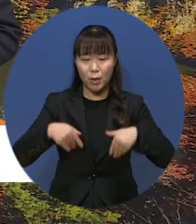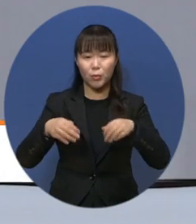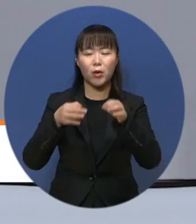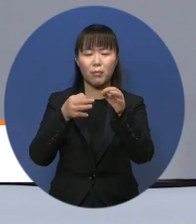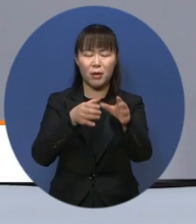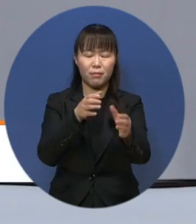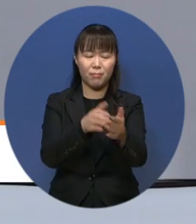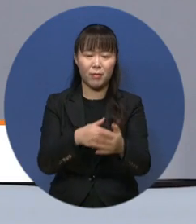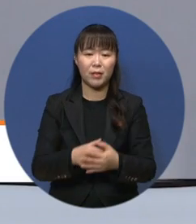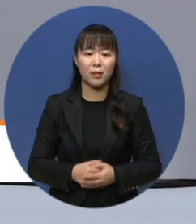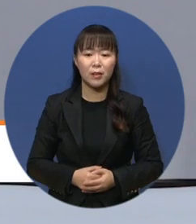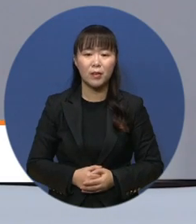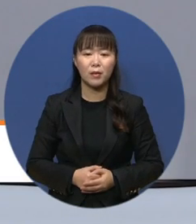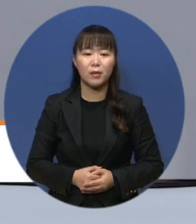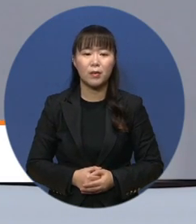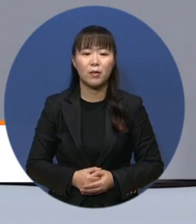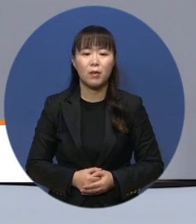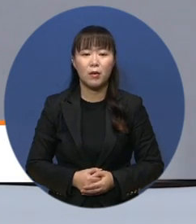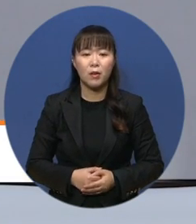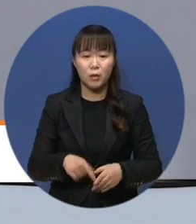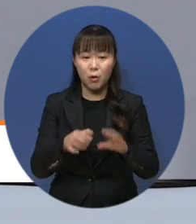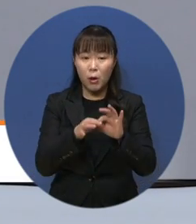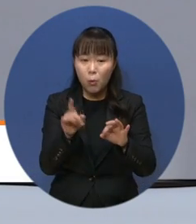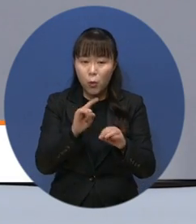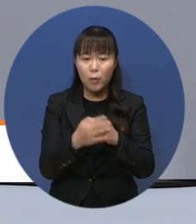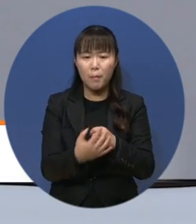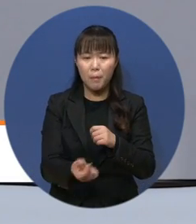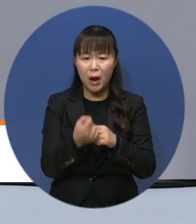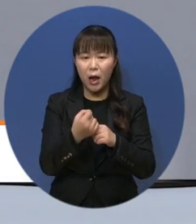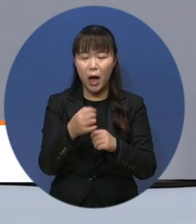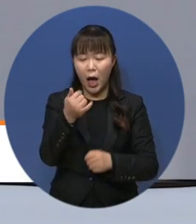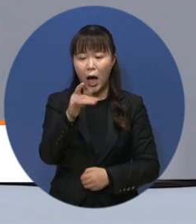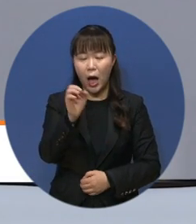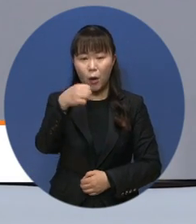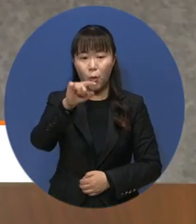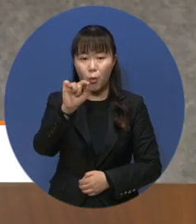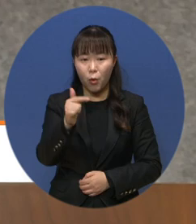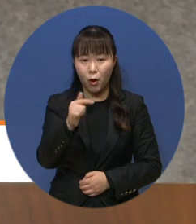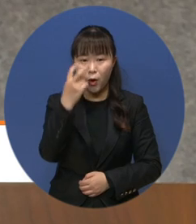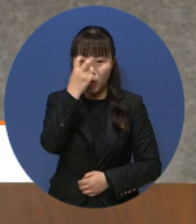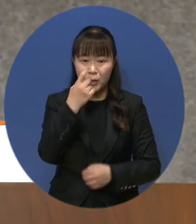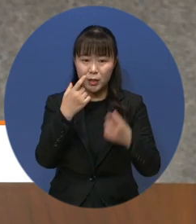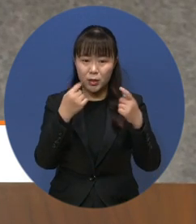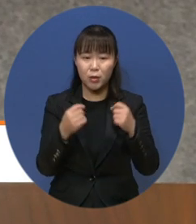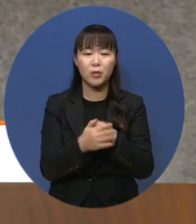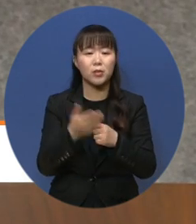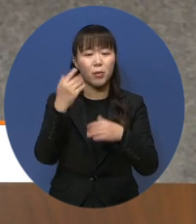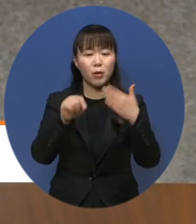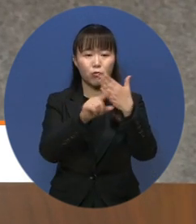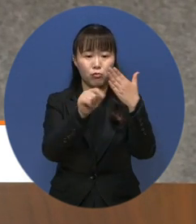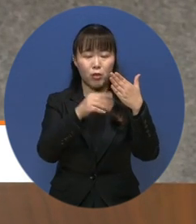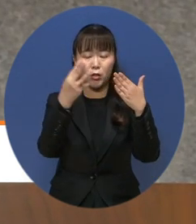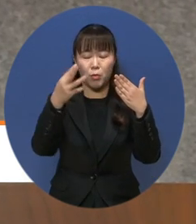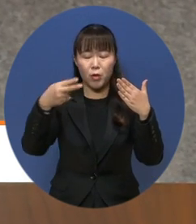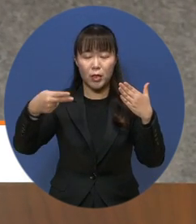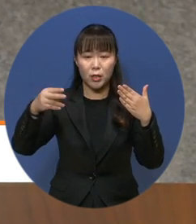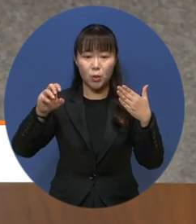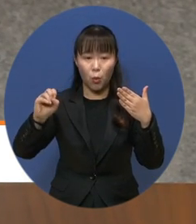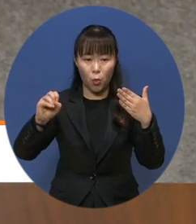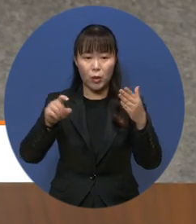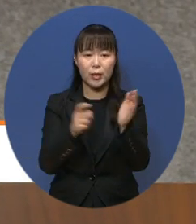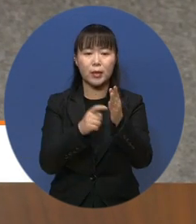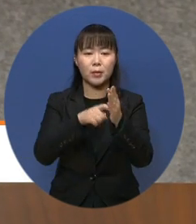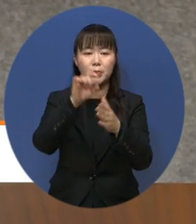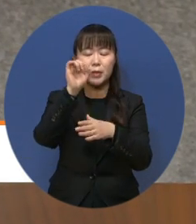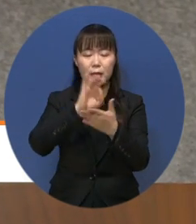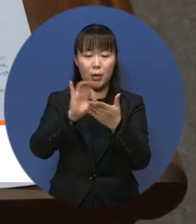기탁했습니다. 해당 기업의 진단키트는 신속 항원 검사용으로 지난해 9월 WHO의 긴급 사용